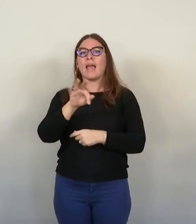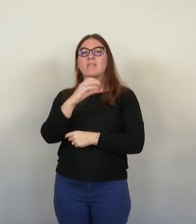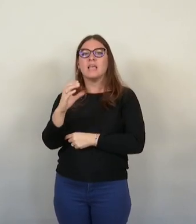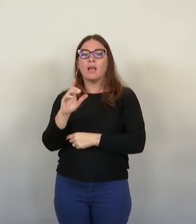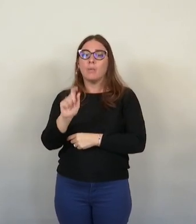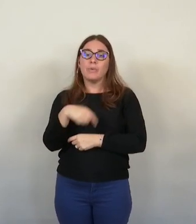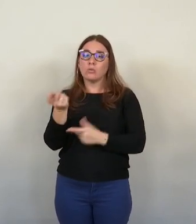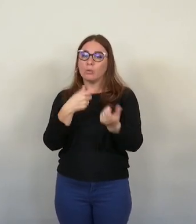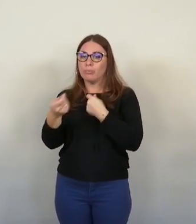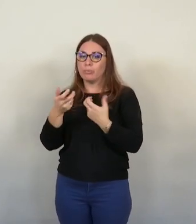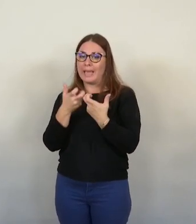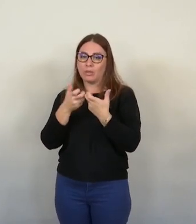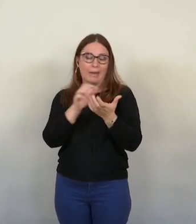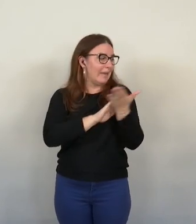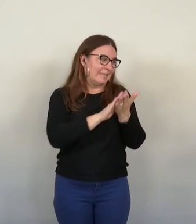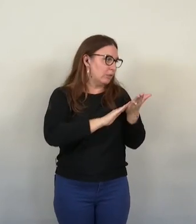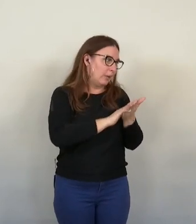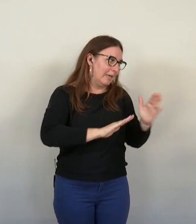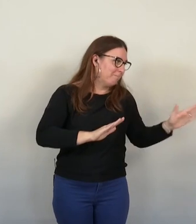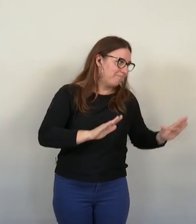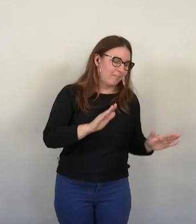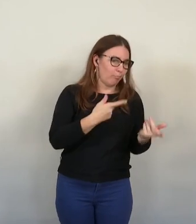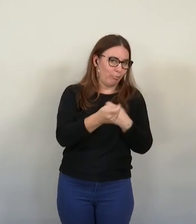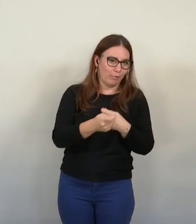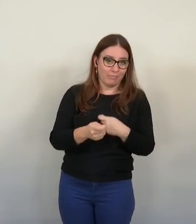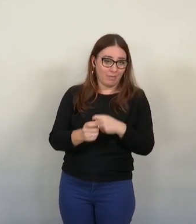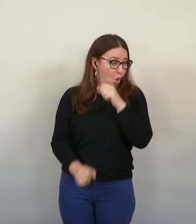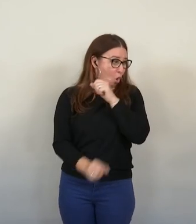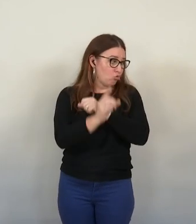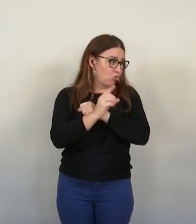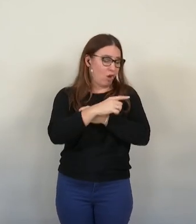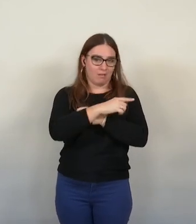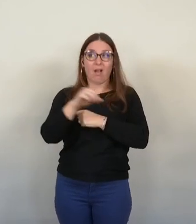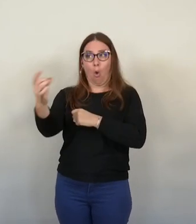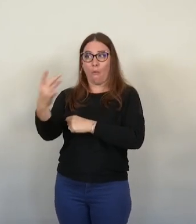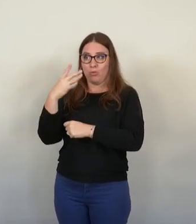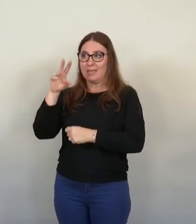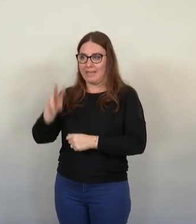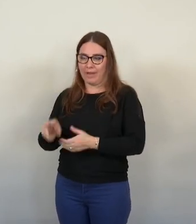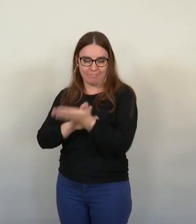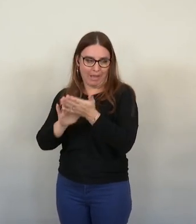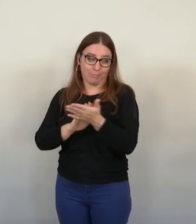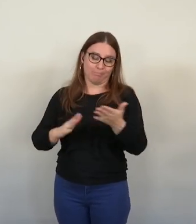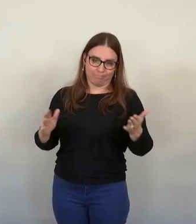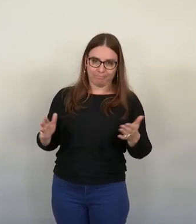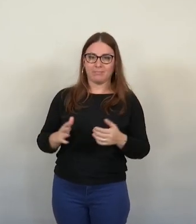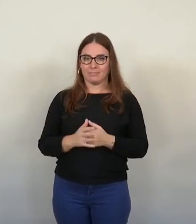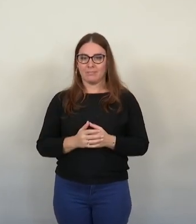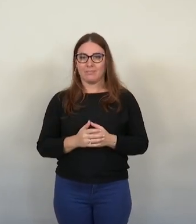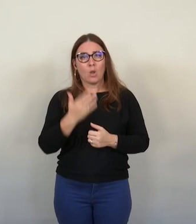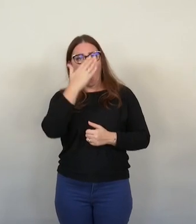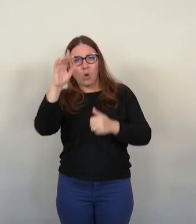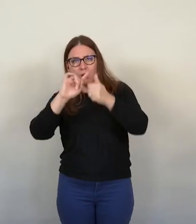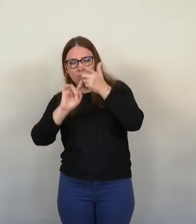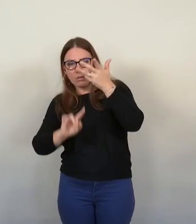c'est pas le bon exemple je suis désolée effectivement mais c'est celui que le seul d'ailleurs que vous ayez refuser mais tous les autres euh que ça